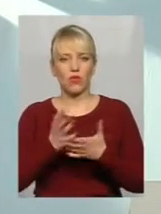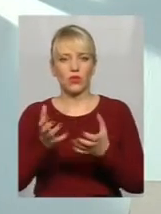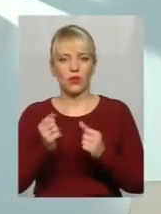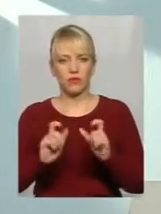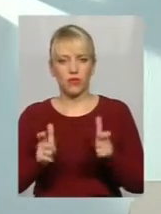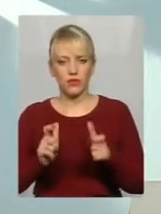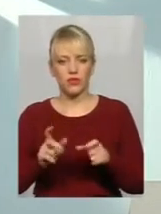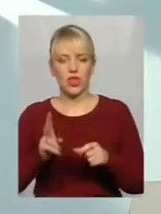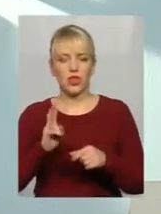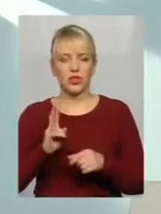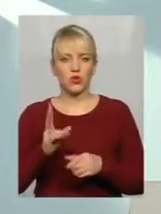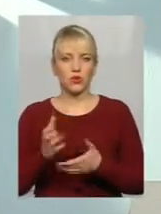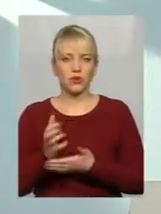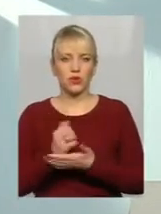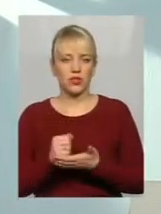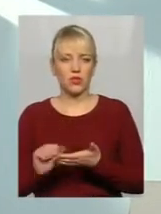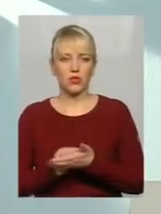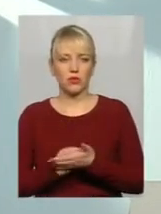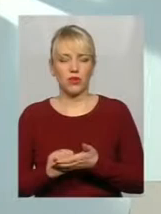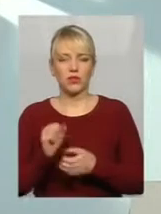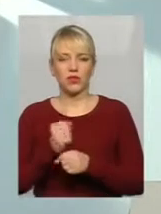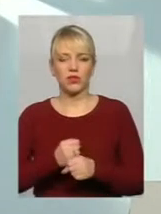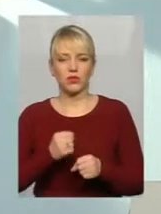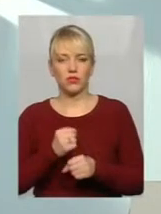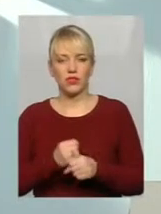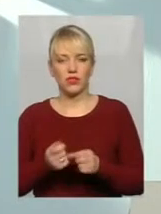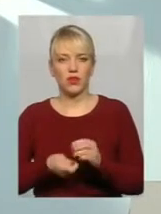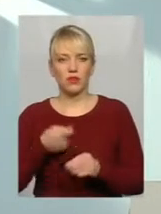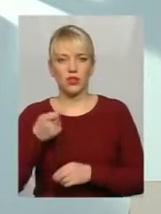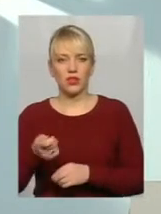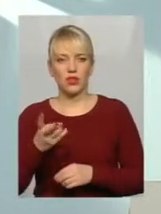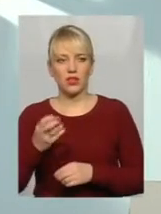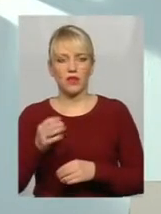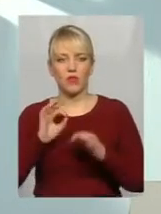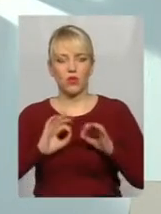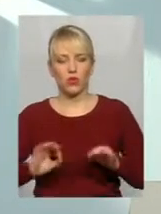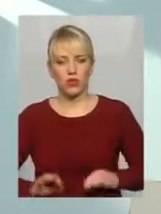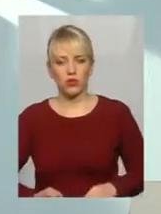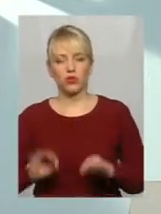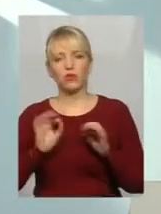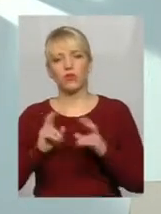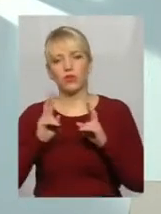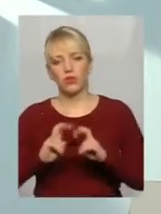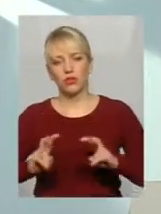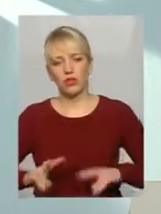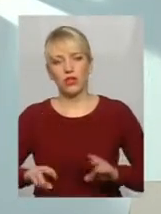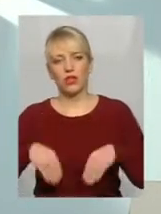відповідно, збираються документи, робиться подання на прокуратуру, прокуратура розглядає, передає